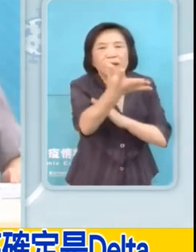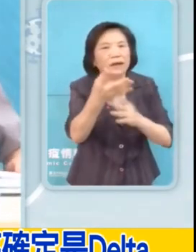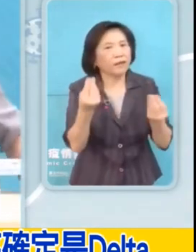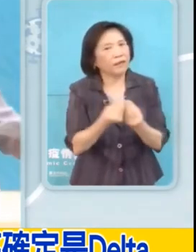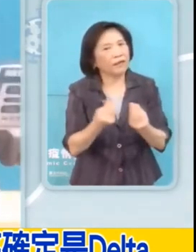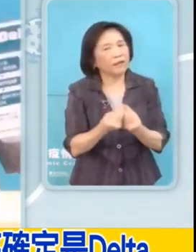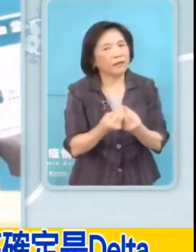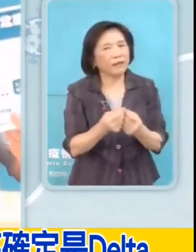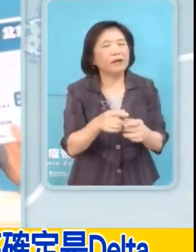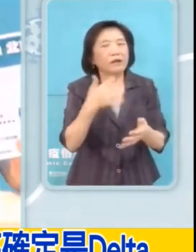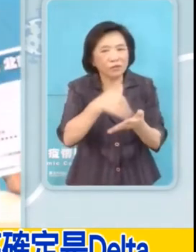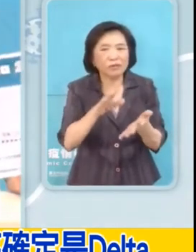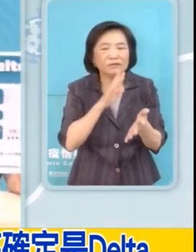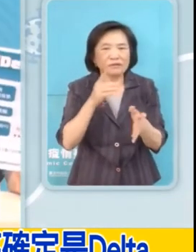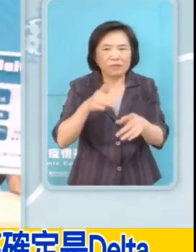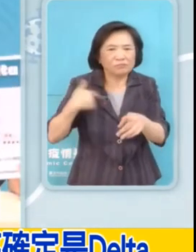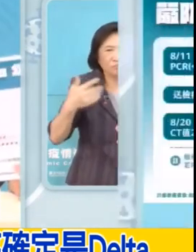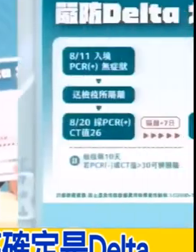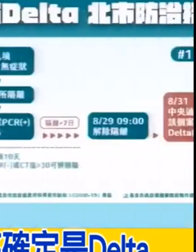这就有一个案例，